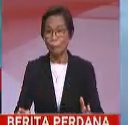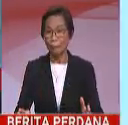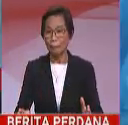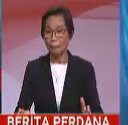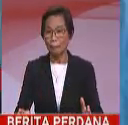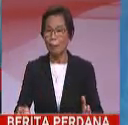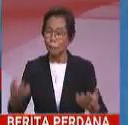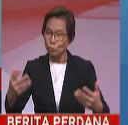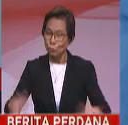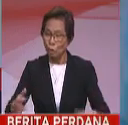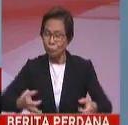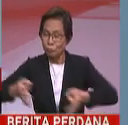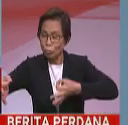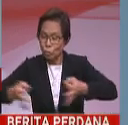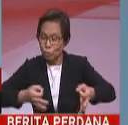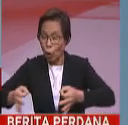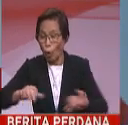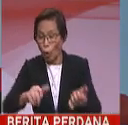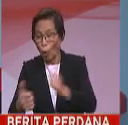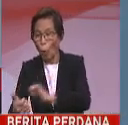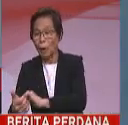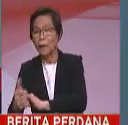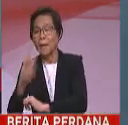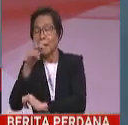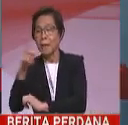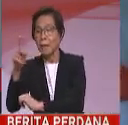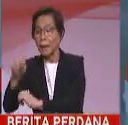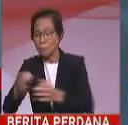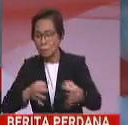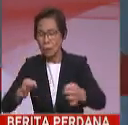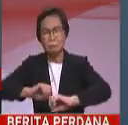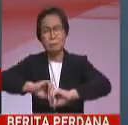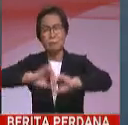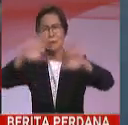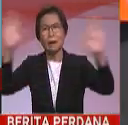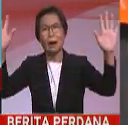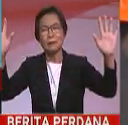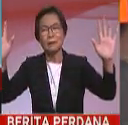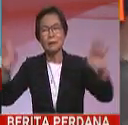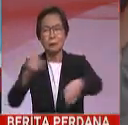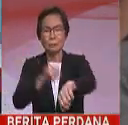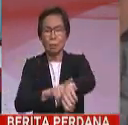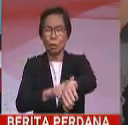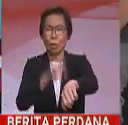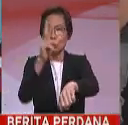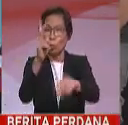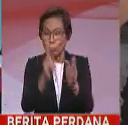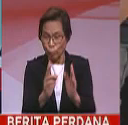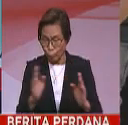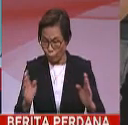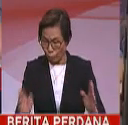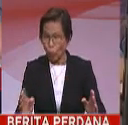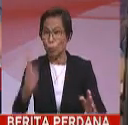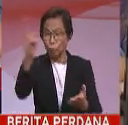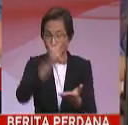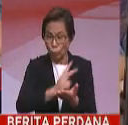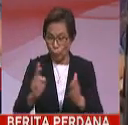apa yang telah dijelaskan oleh pihak berkuasa kesihatan begitu jelas bahawa tempoh 2 minggu adalah tempoh